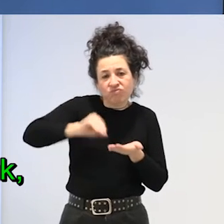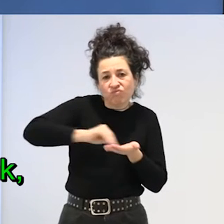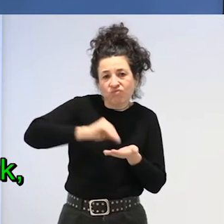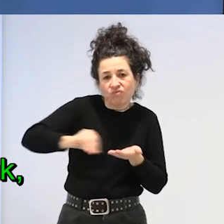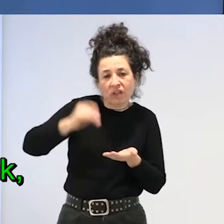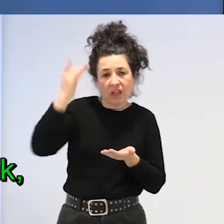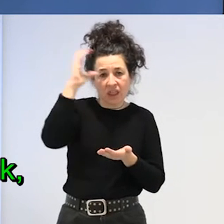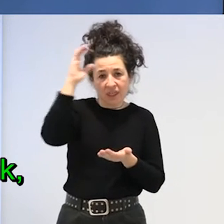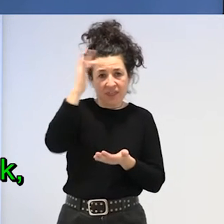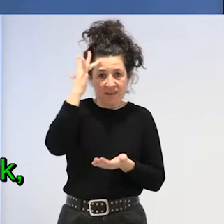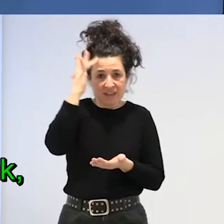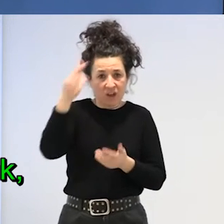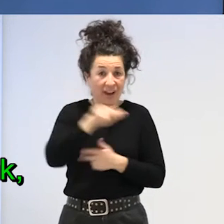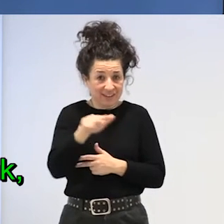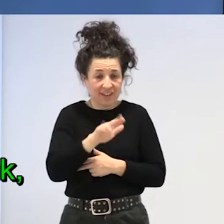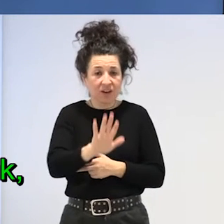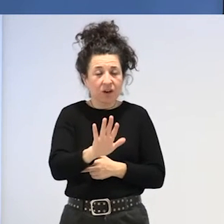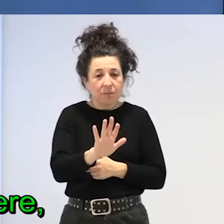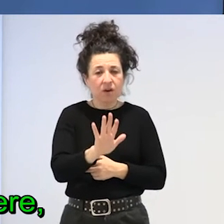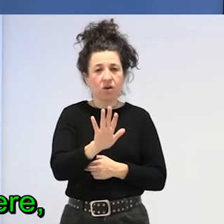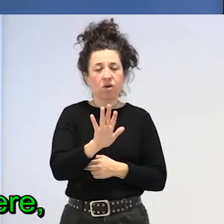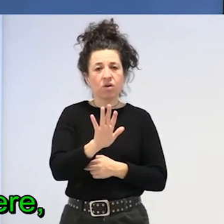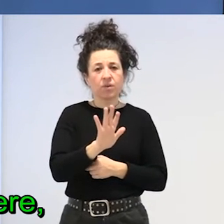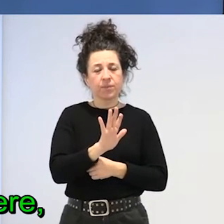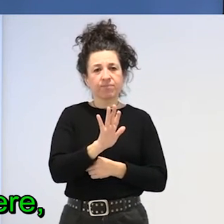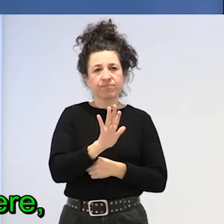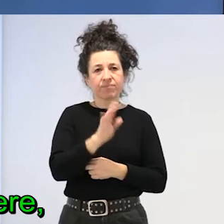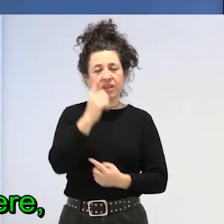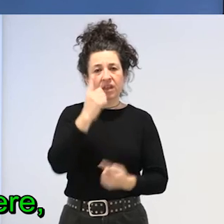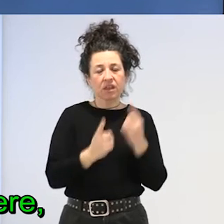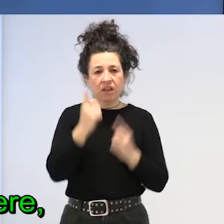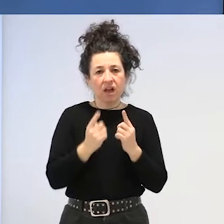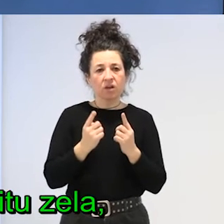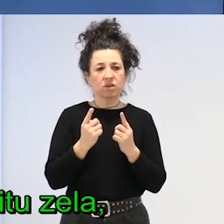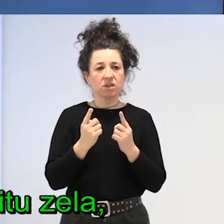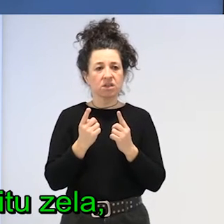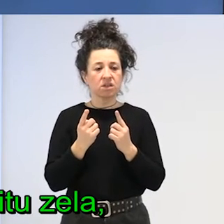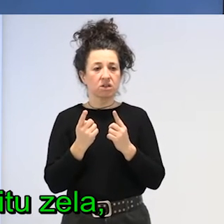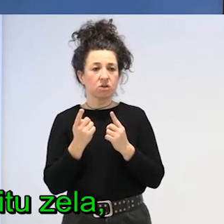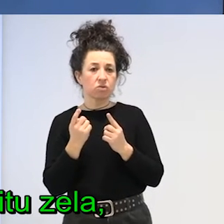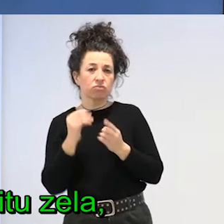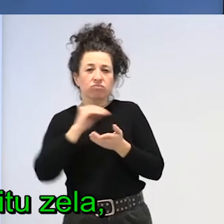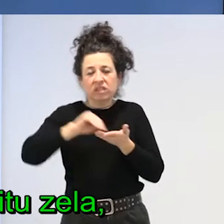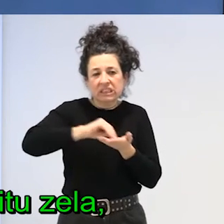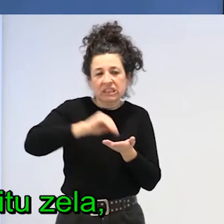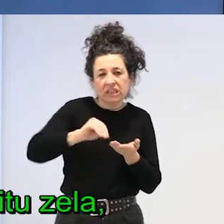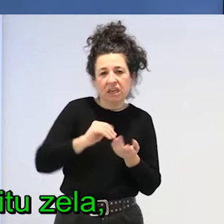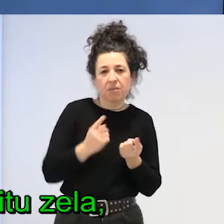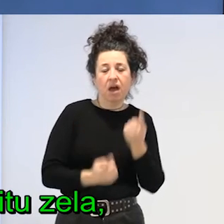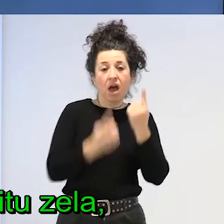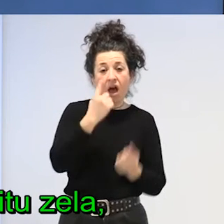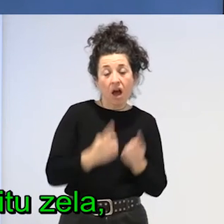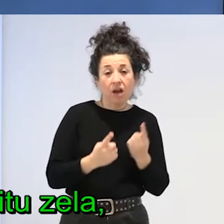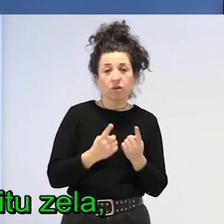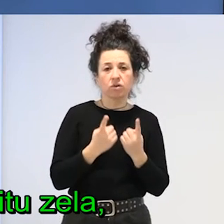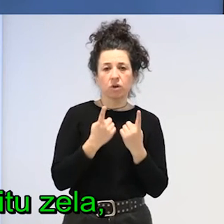Eta zorionez, antologia batzuk oraindik han eta hemen sortzen badira ere, badira urte batzuk Alucinadas